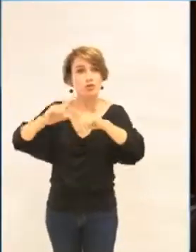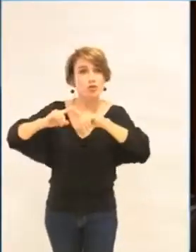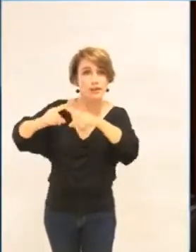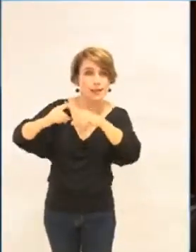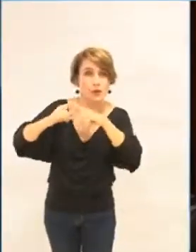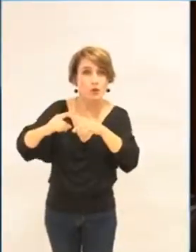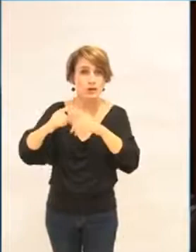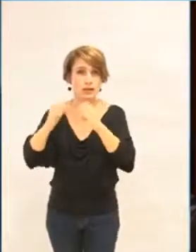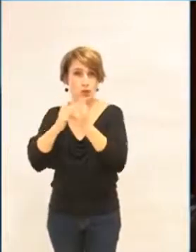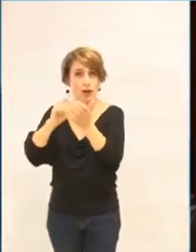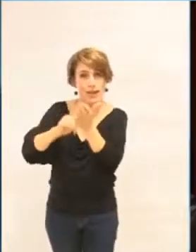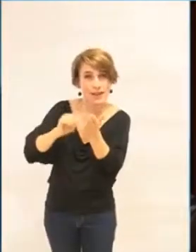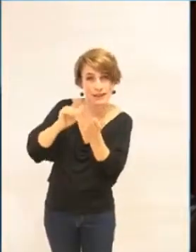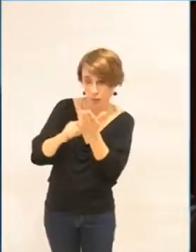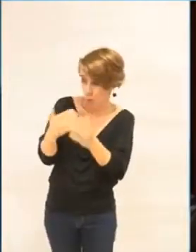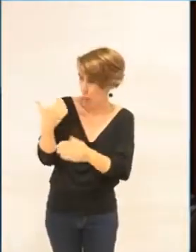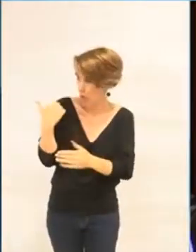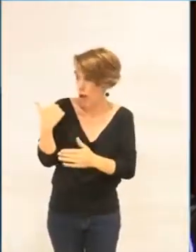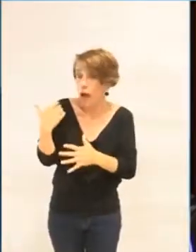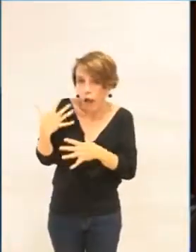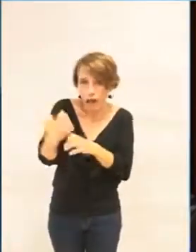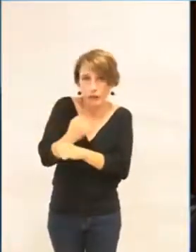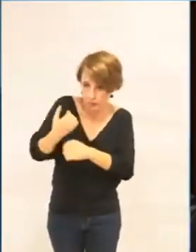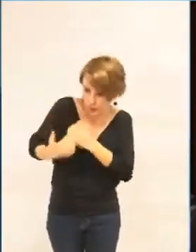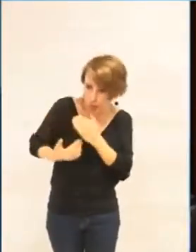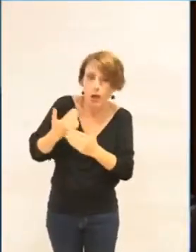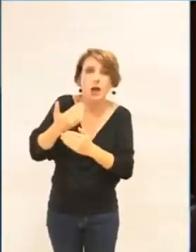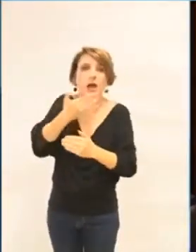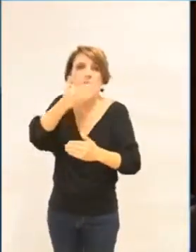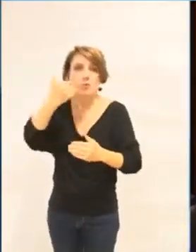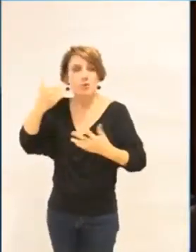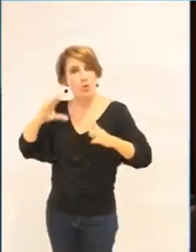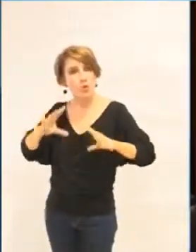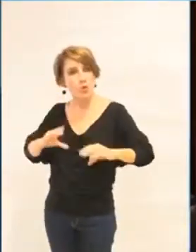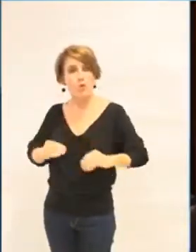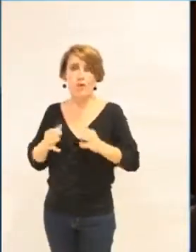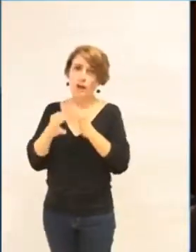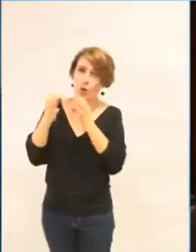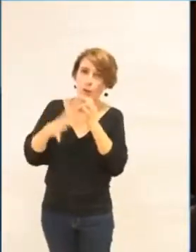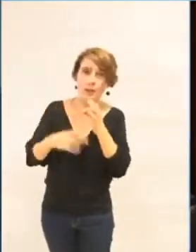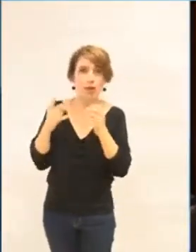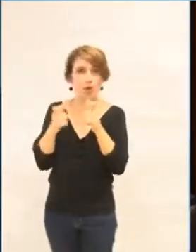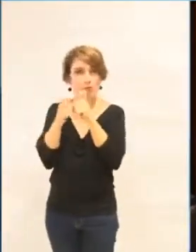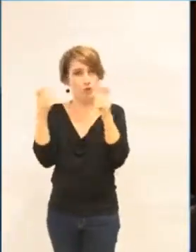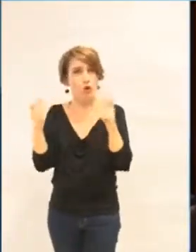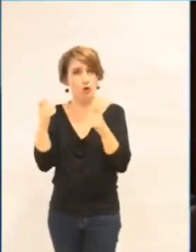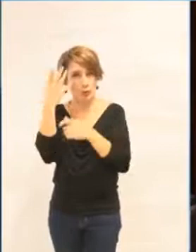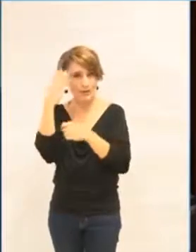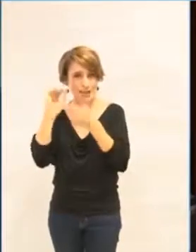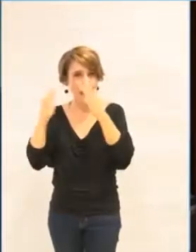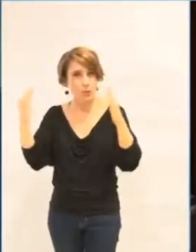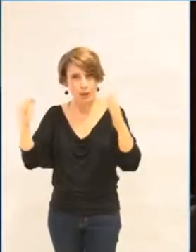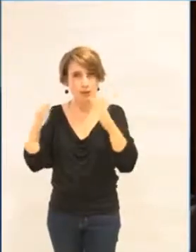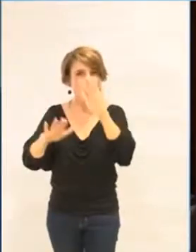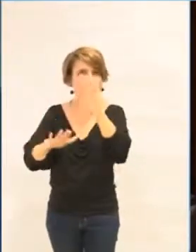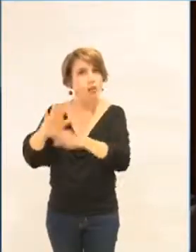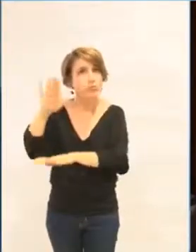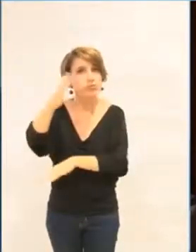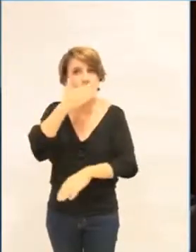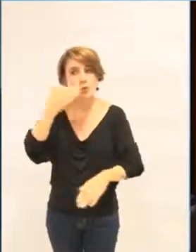finalisée ces dernières semaines, qui joue aussi dans l'amélioration financière du bilan de la société. J'entends ce qui est dit